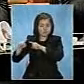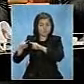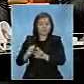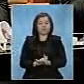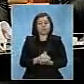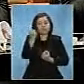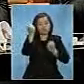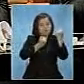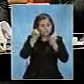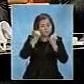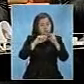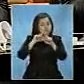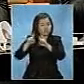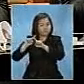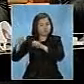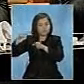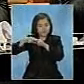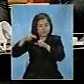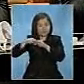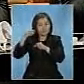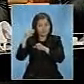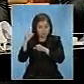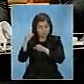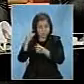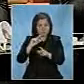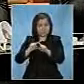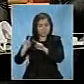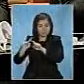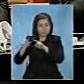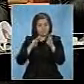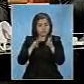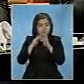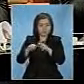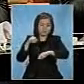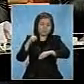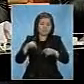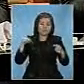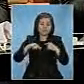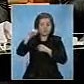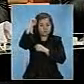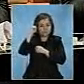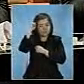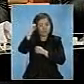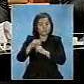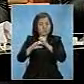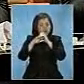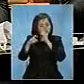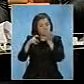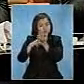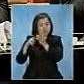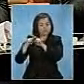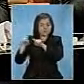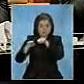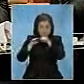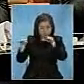มันดีเซลก็สามารถที่จะมีความมั่นใจจนกำหนดอัตราค่าบริการต่างในลักษณะที่มีเสถียรภาพที่ดี